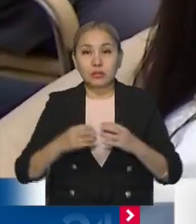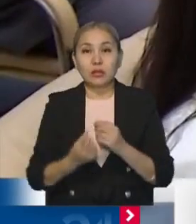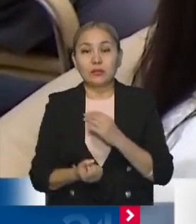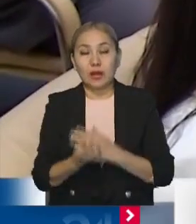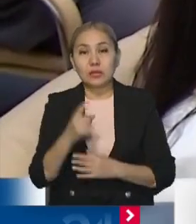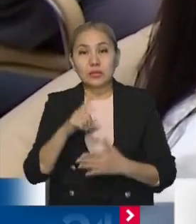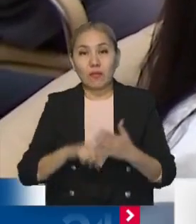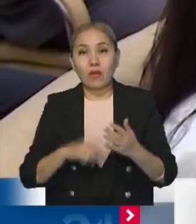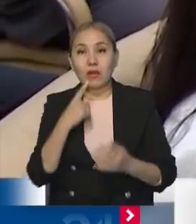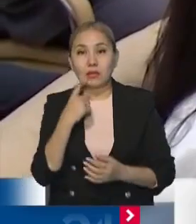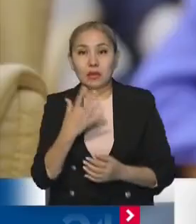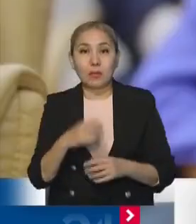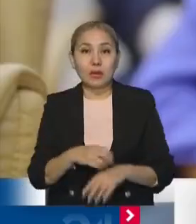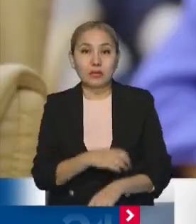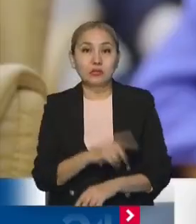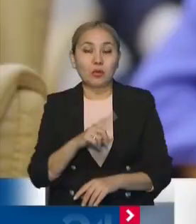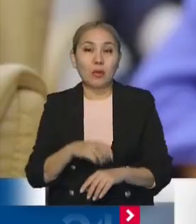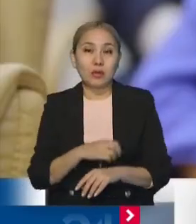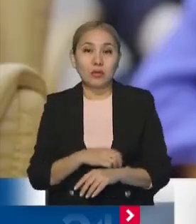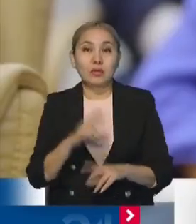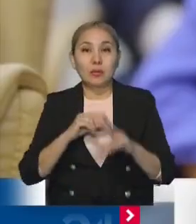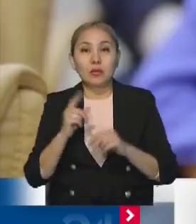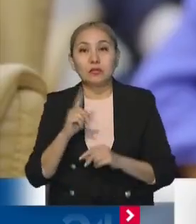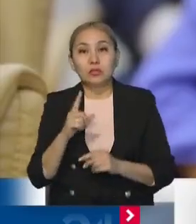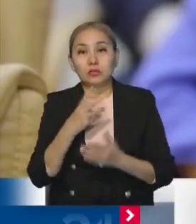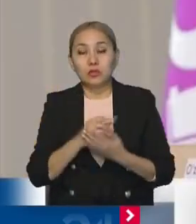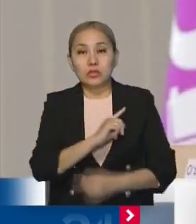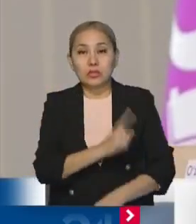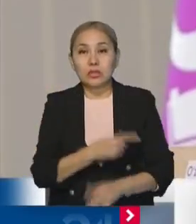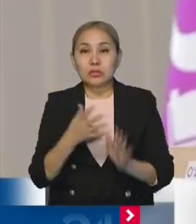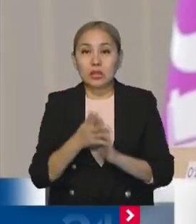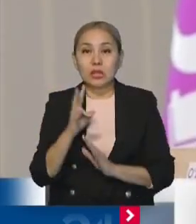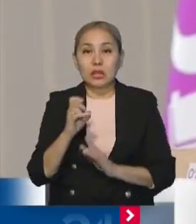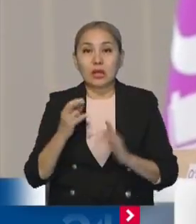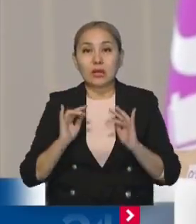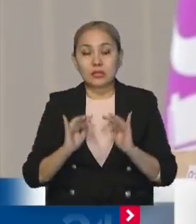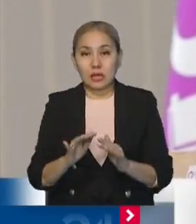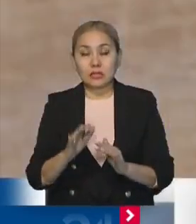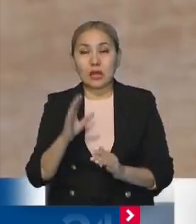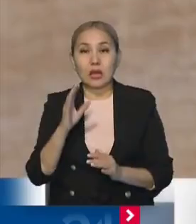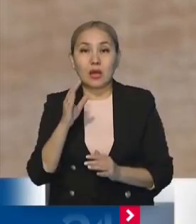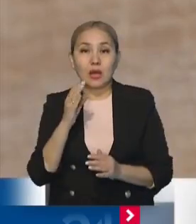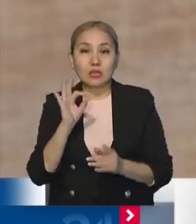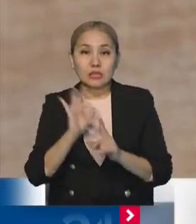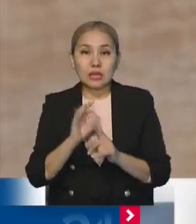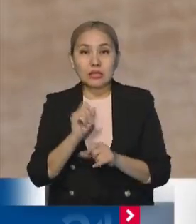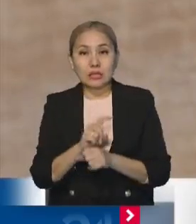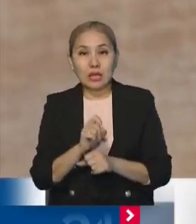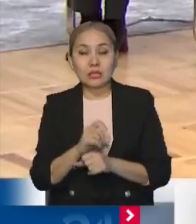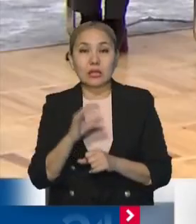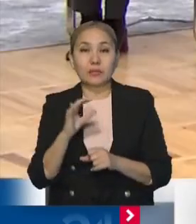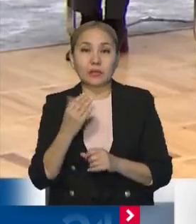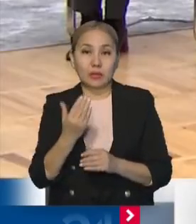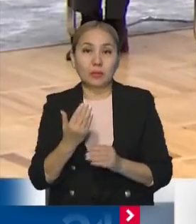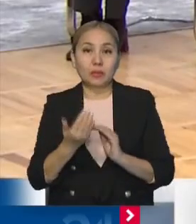показателем доверия электората к партии и что партия намерена использовать все свои силы и возможности для реализации обозначенных целей и задач, изложенных в